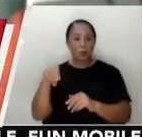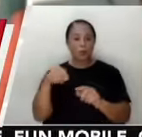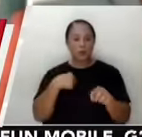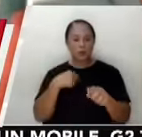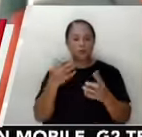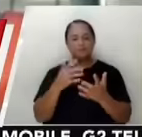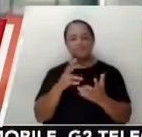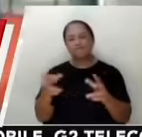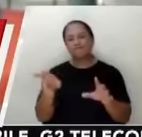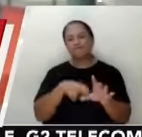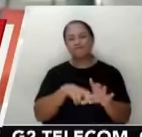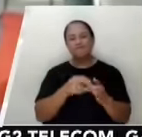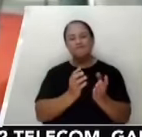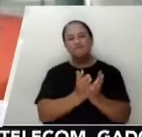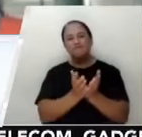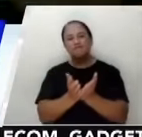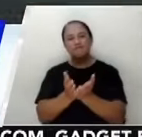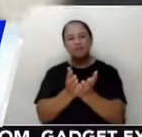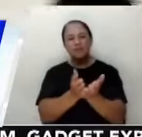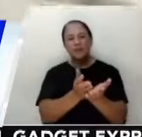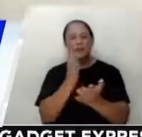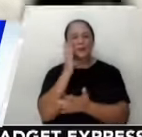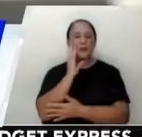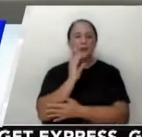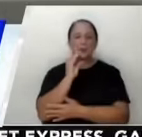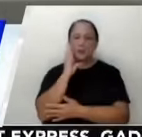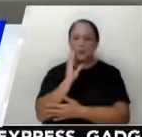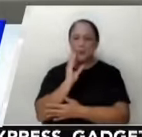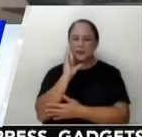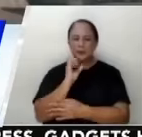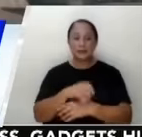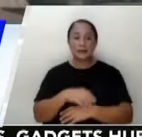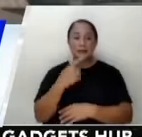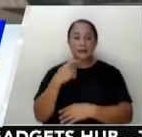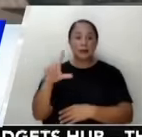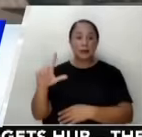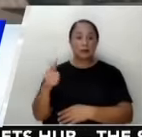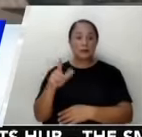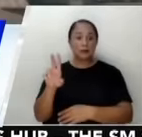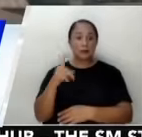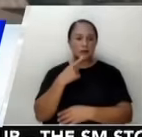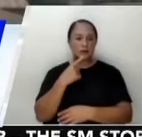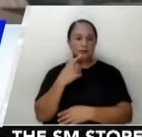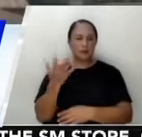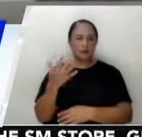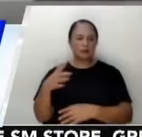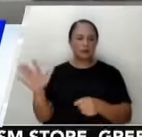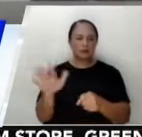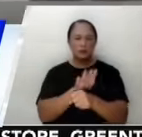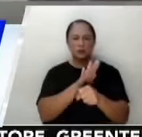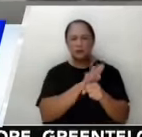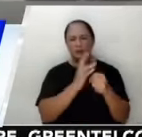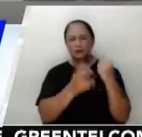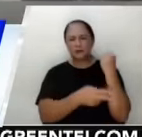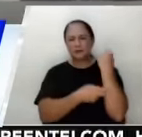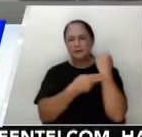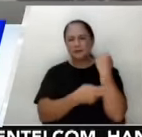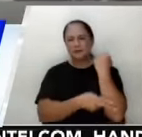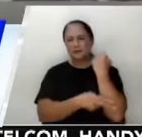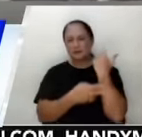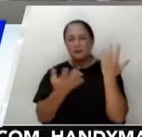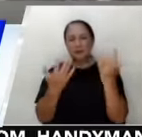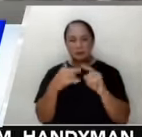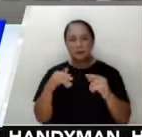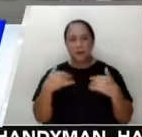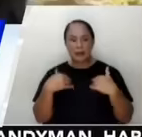para experience. Ayon sa lokal na pamahalaan, fully booked na ang mga hotel sa lungsod. Pero may bakante pa